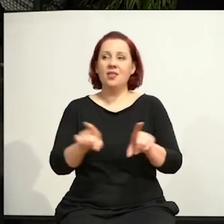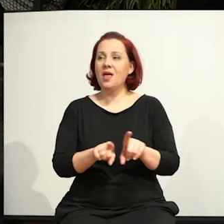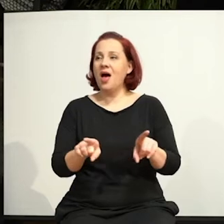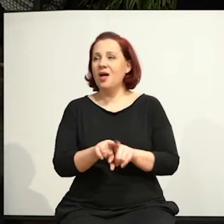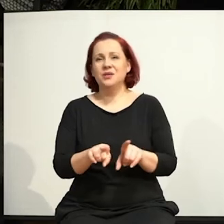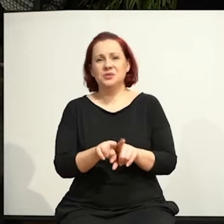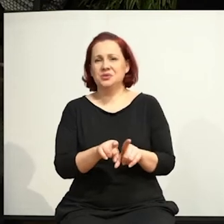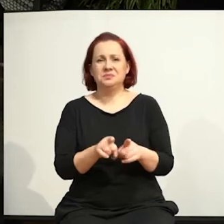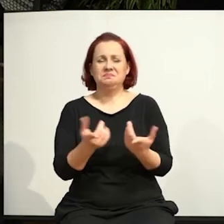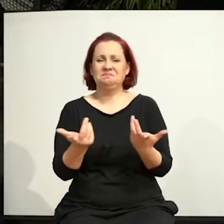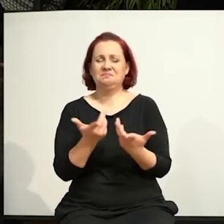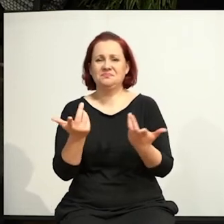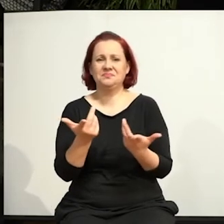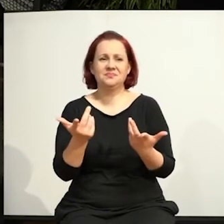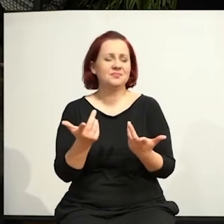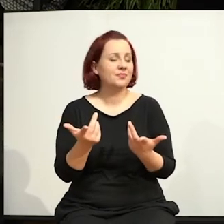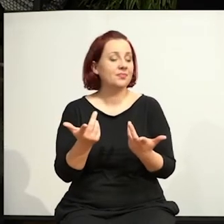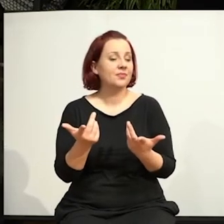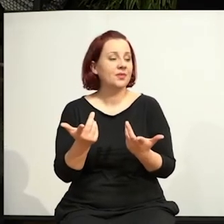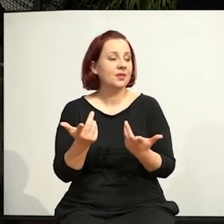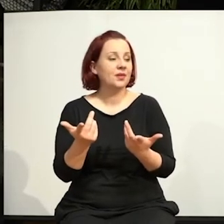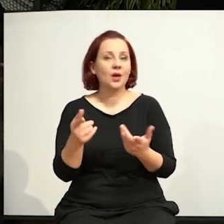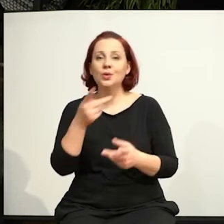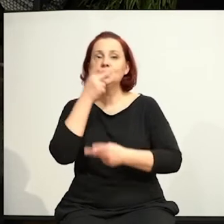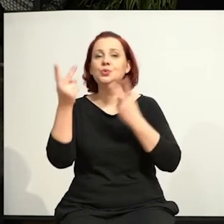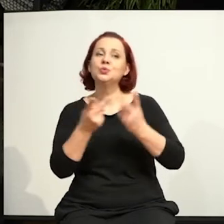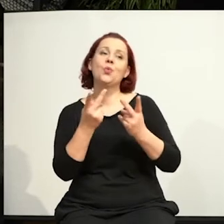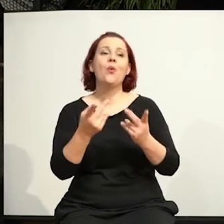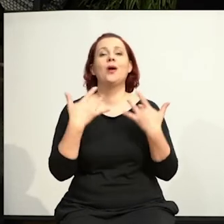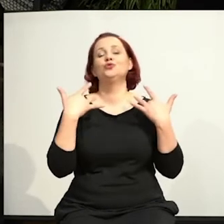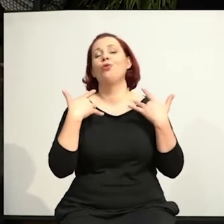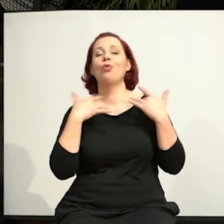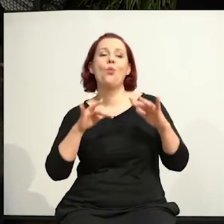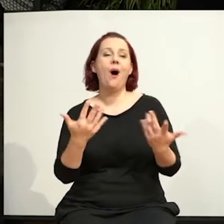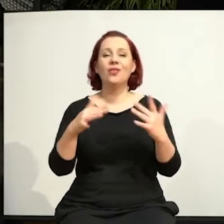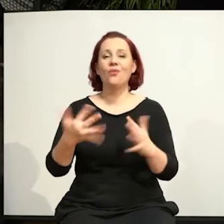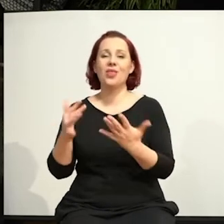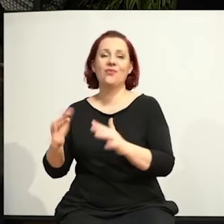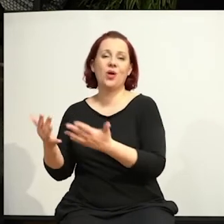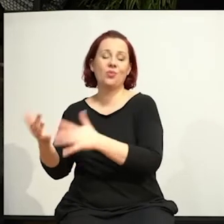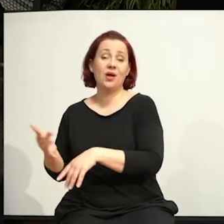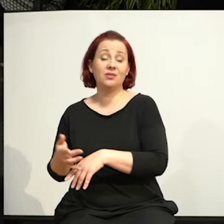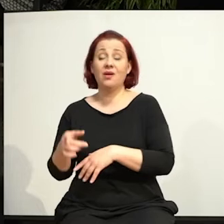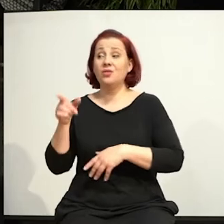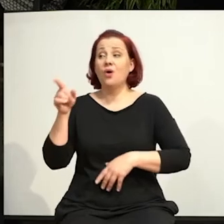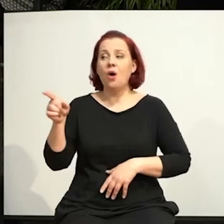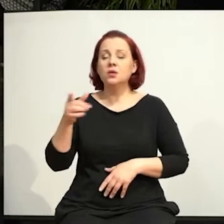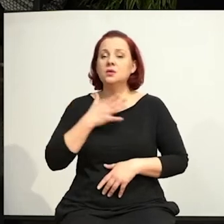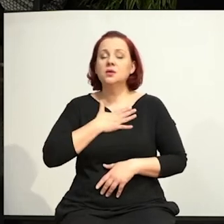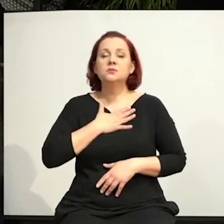i taki łatwy, szukający ułatwionego życia, to on miał niesamowitą